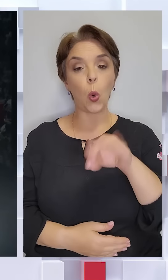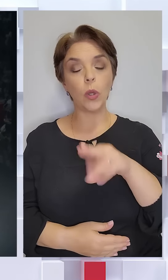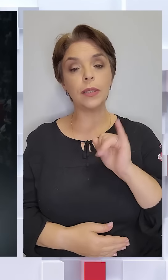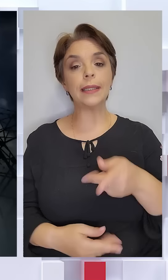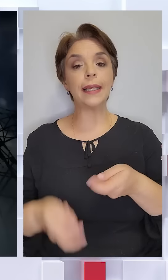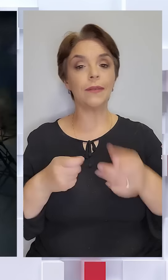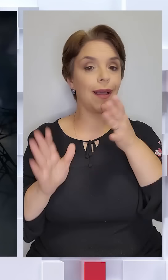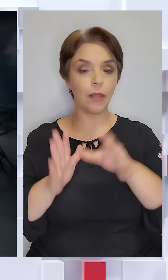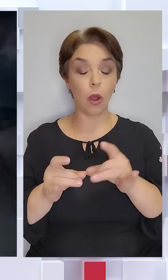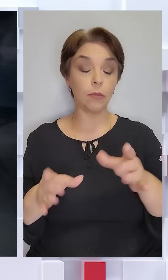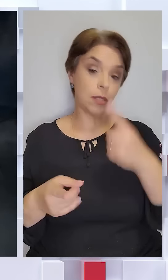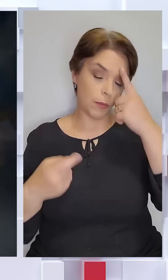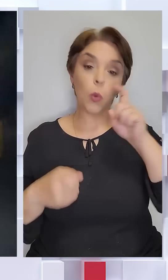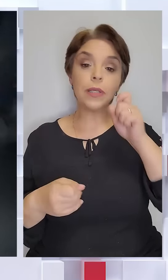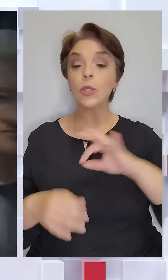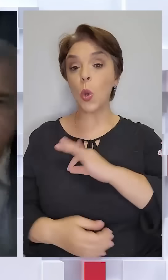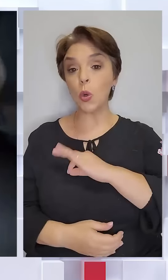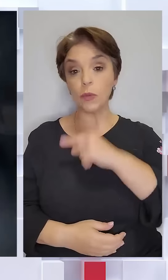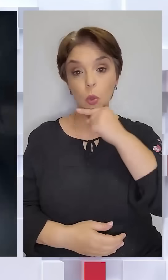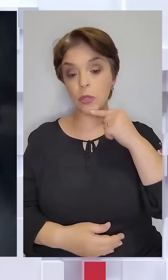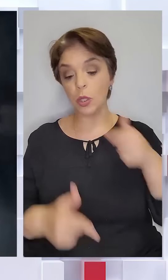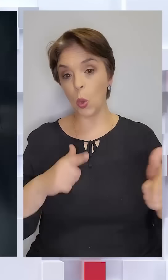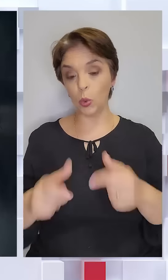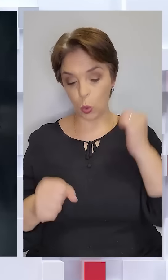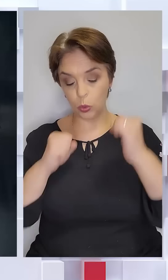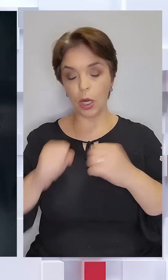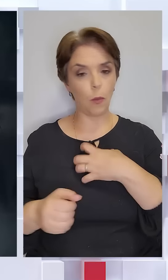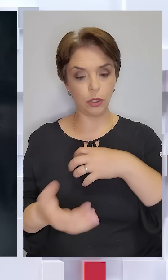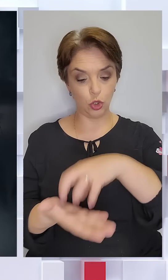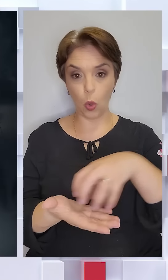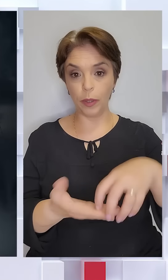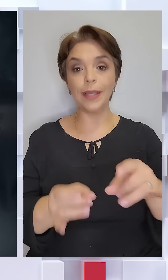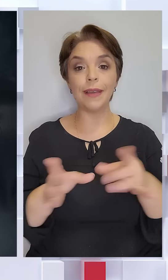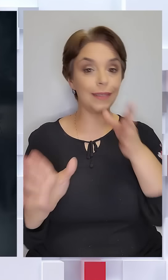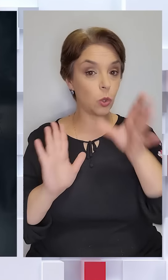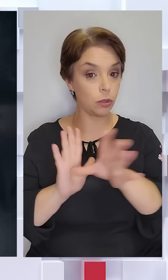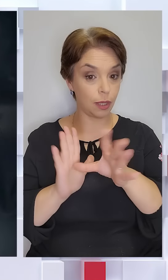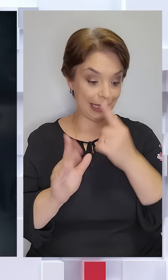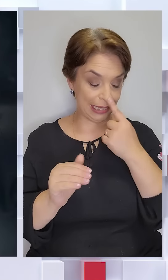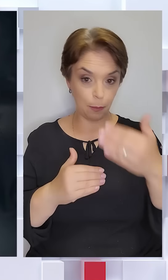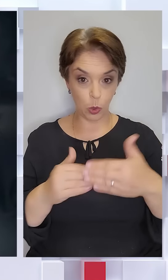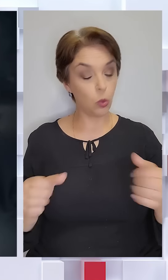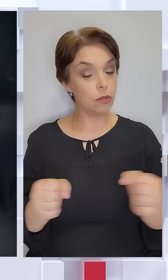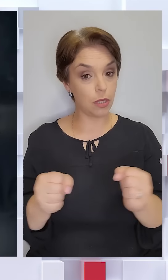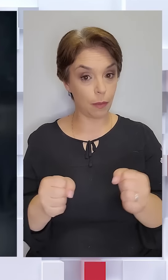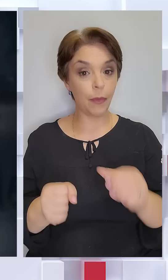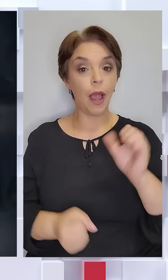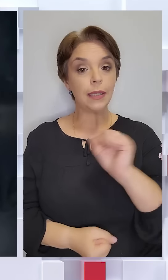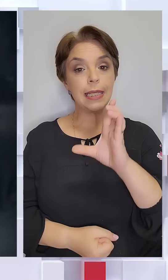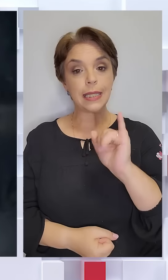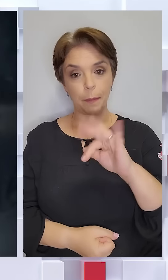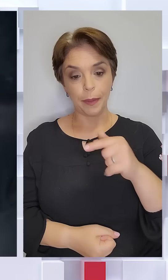– керівник енергоатому. За даними української розвідки, росіяни готують удари по критичних об'єктах ядерної енергетики напередодні зими. Андрій